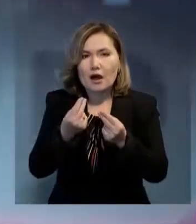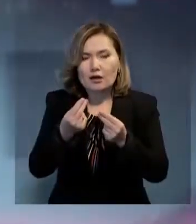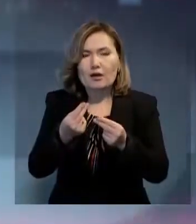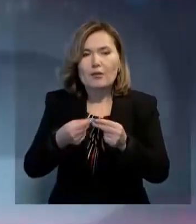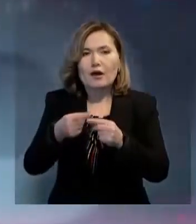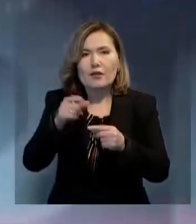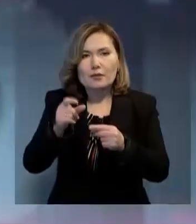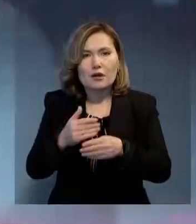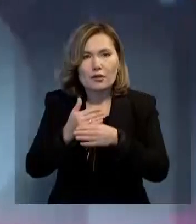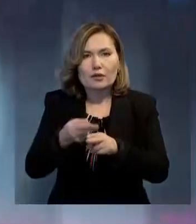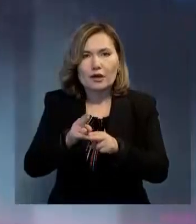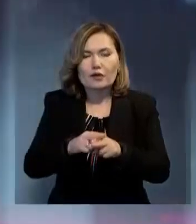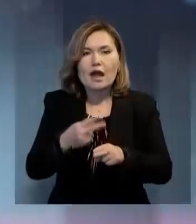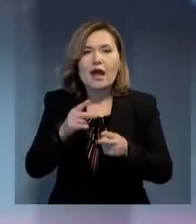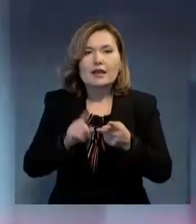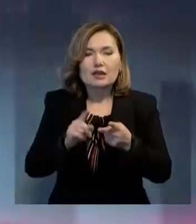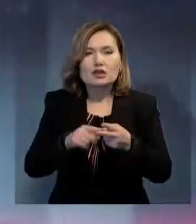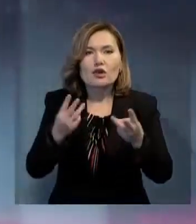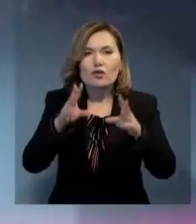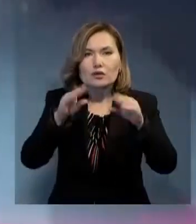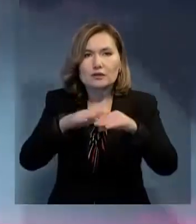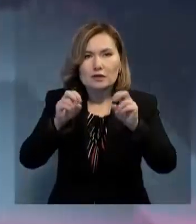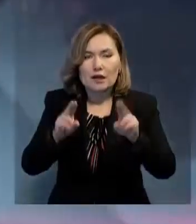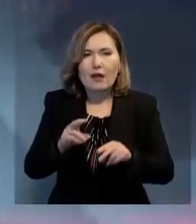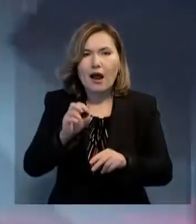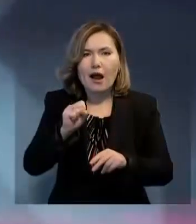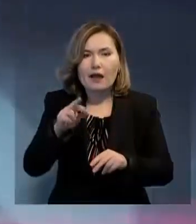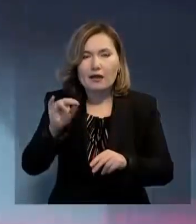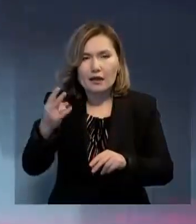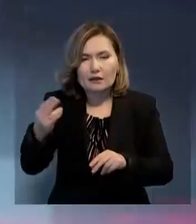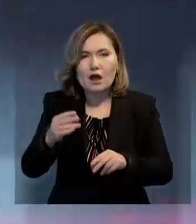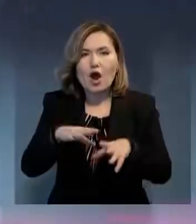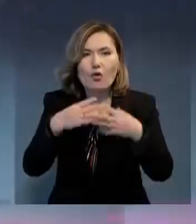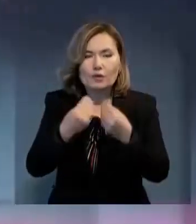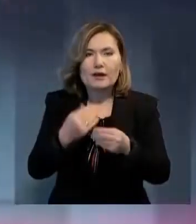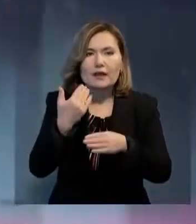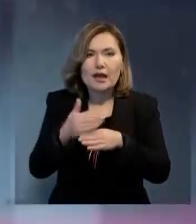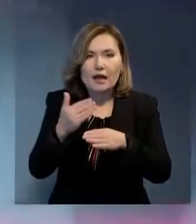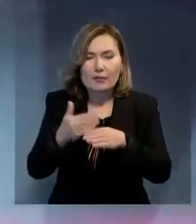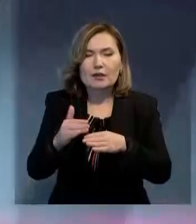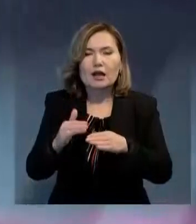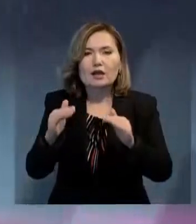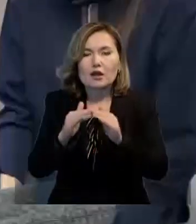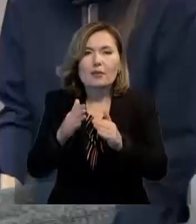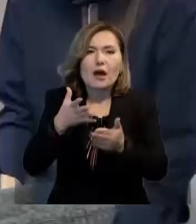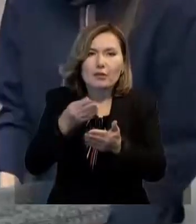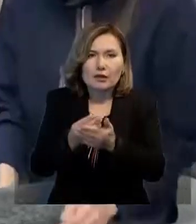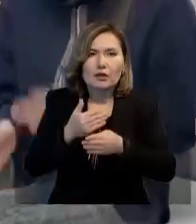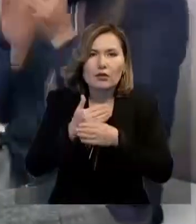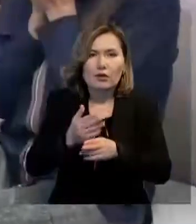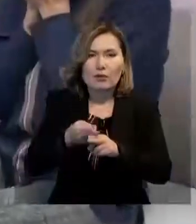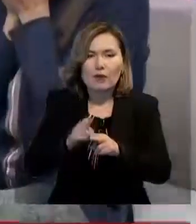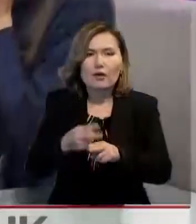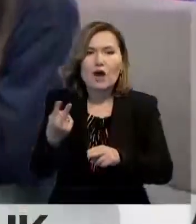есебінен алынған. Ал екінші өрт сөндіруші Аян Кемпіровтың отбасына ипотеканы өтеуге көмек көрсетілетін болады. Сонымен қатар қос